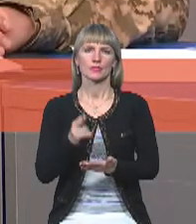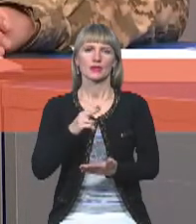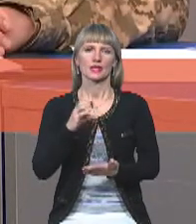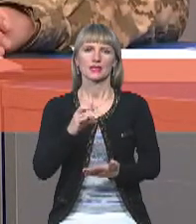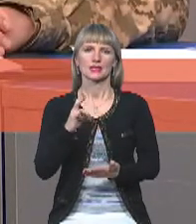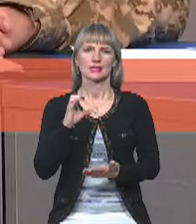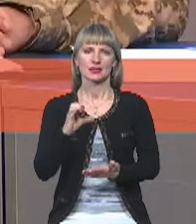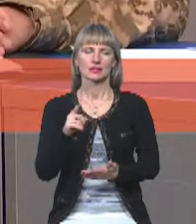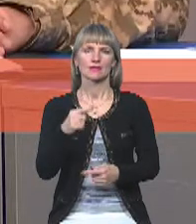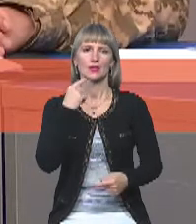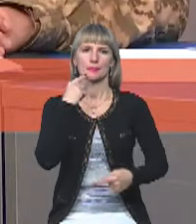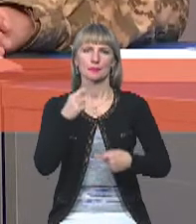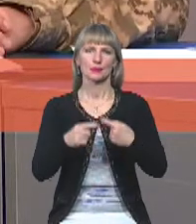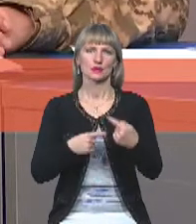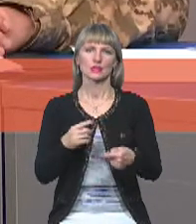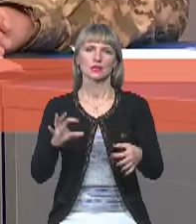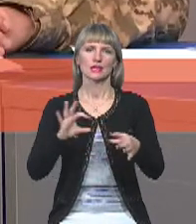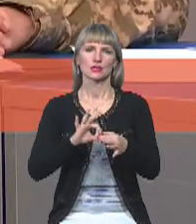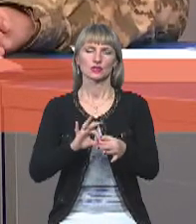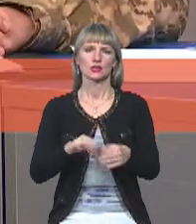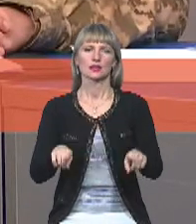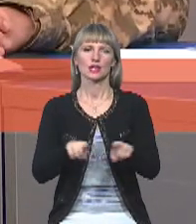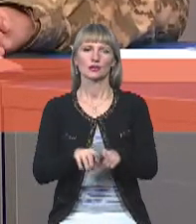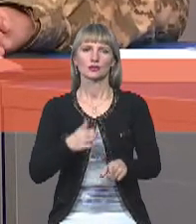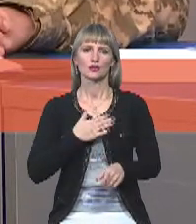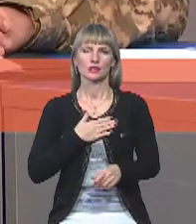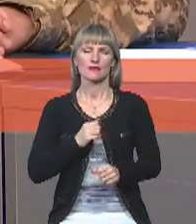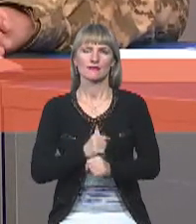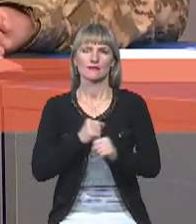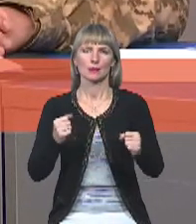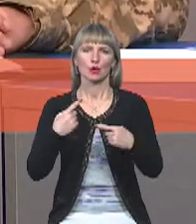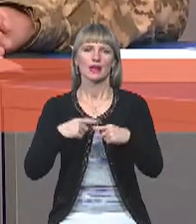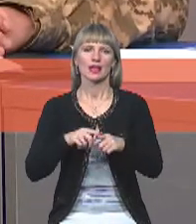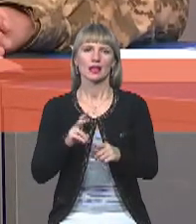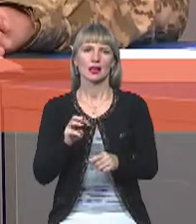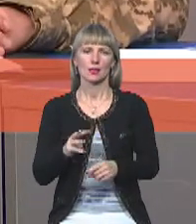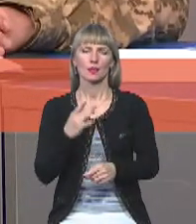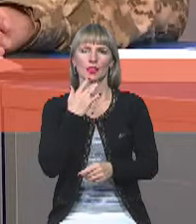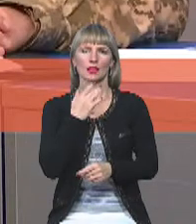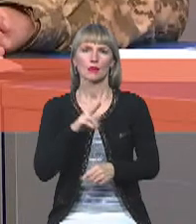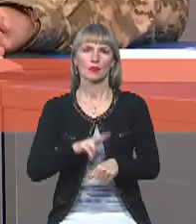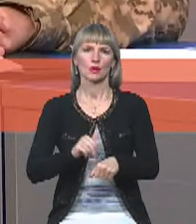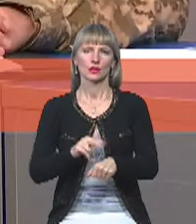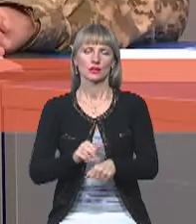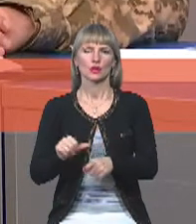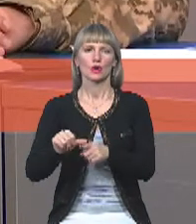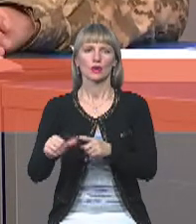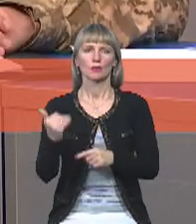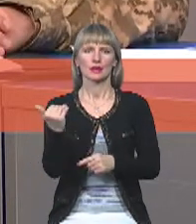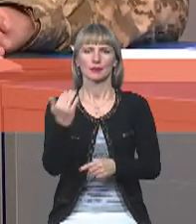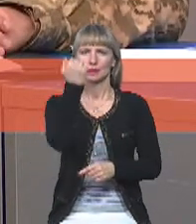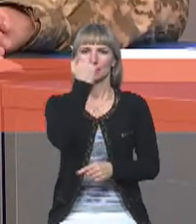ДСНС, вони постійно залучаються. Також нашим вибухотехнікам з Національної поліції, окремо їм